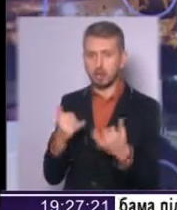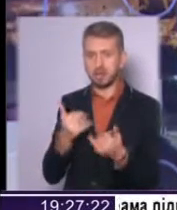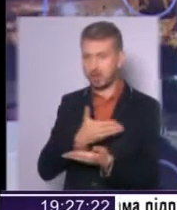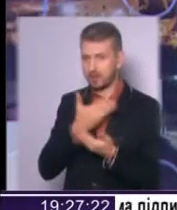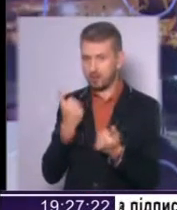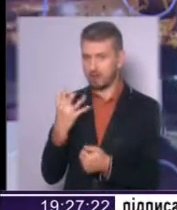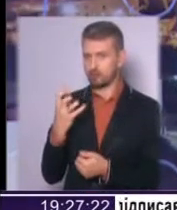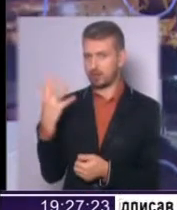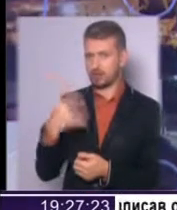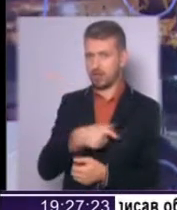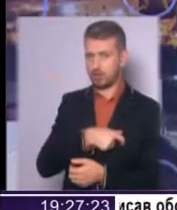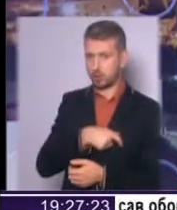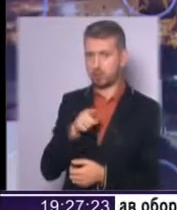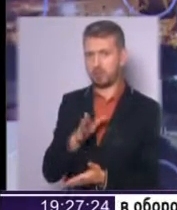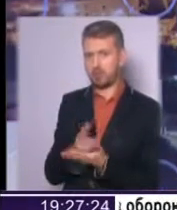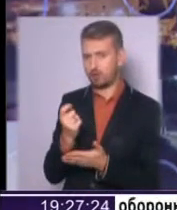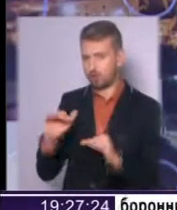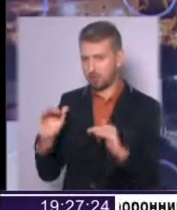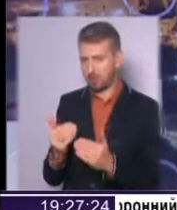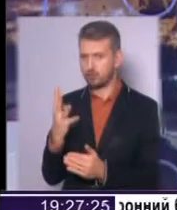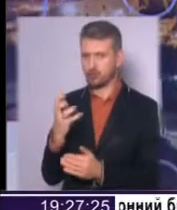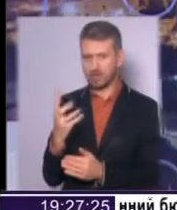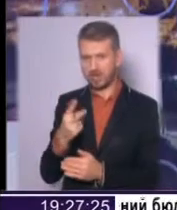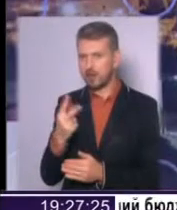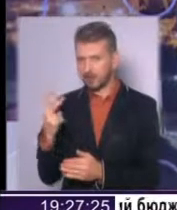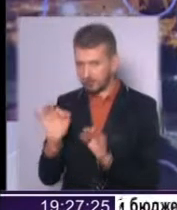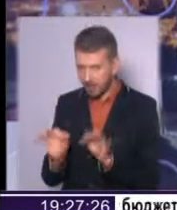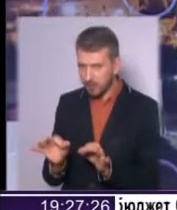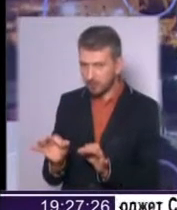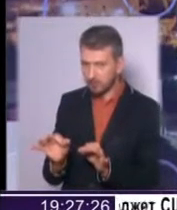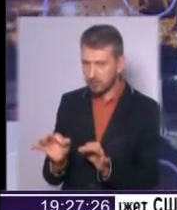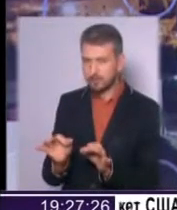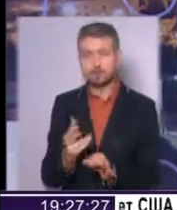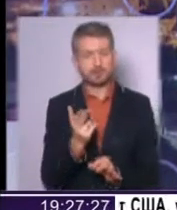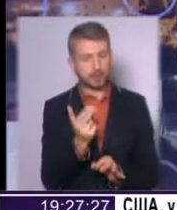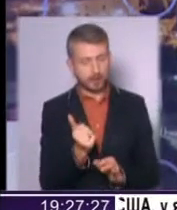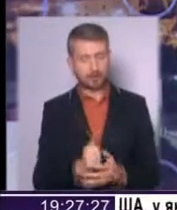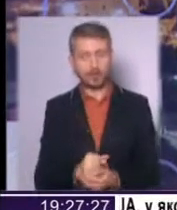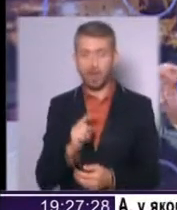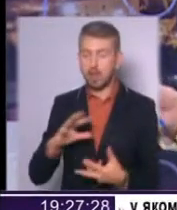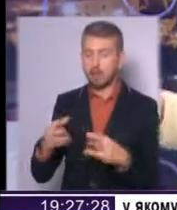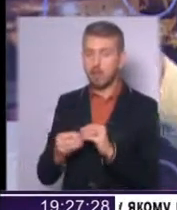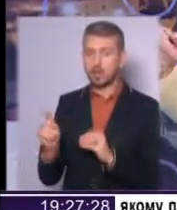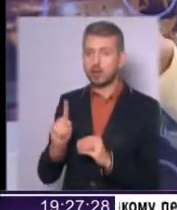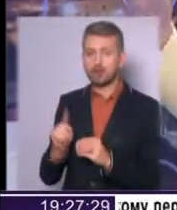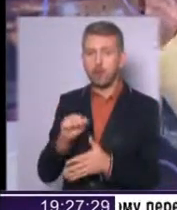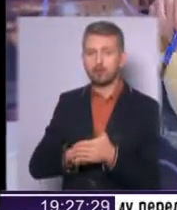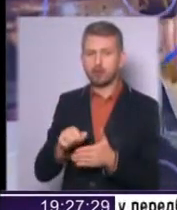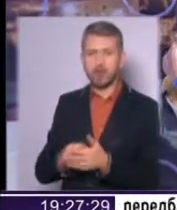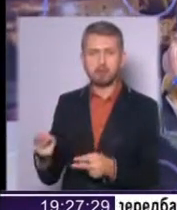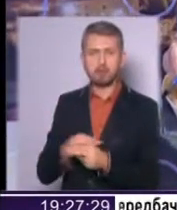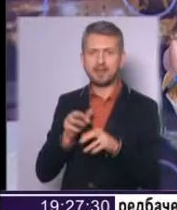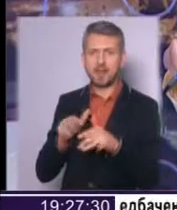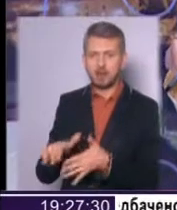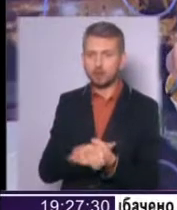от як дивно виходить, що до нас, до студії, приходять депутати від різних політичних сил, і всі вони кажуть, от